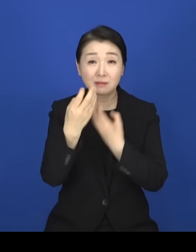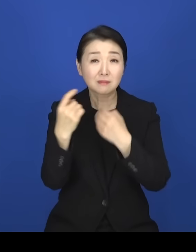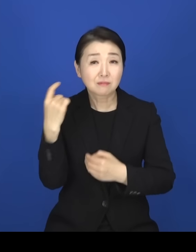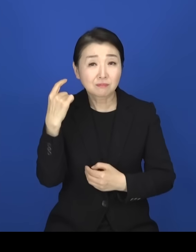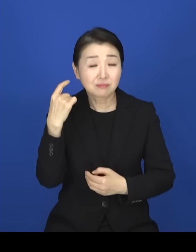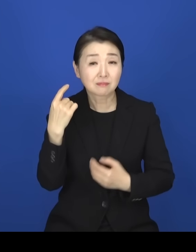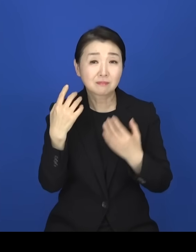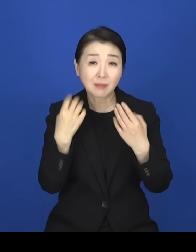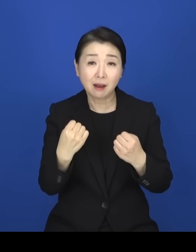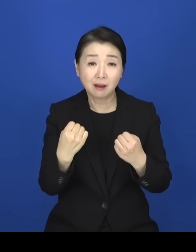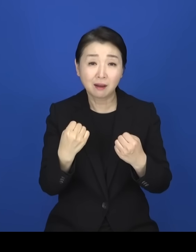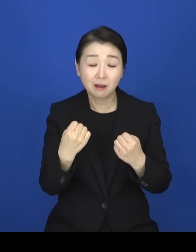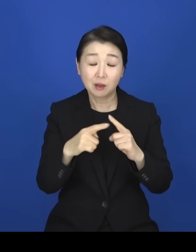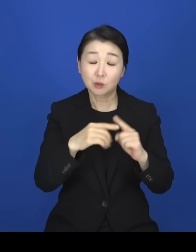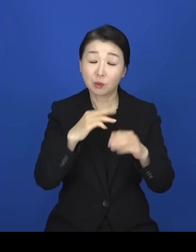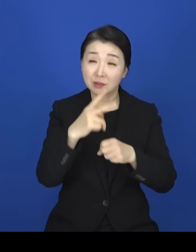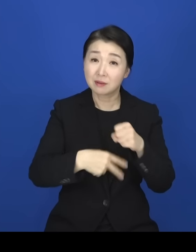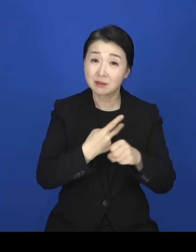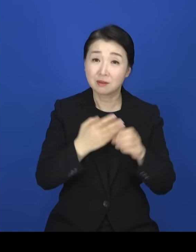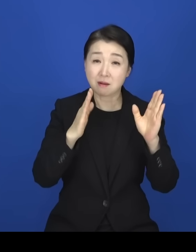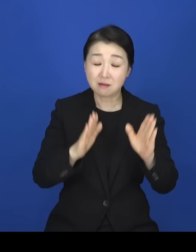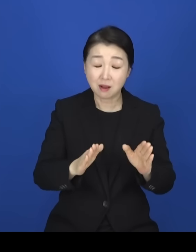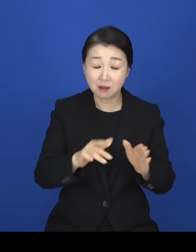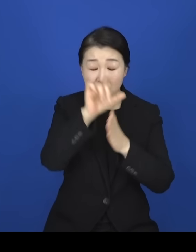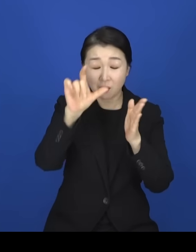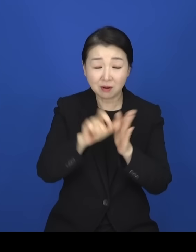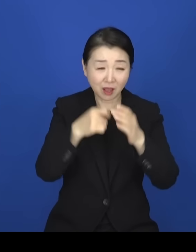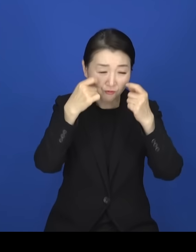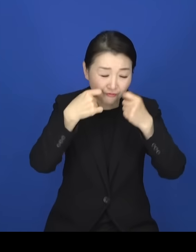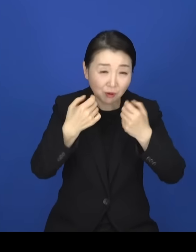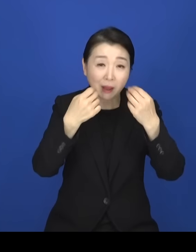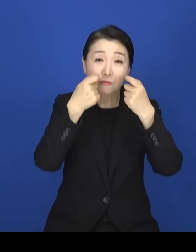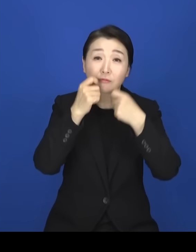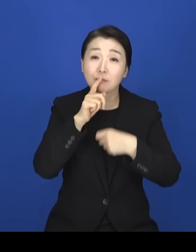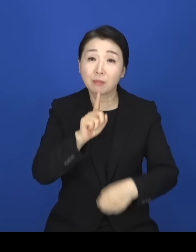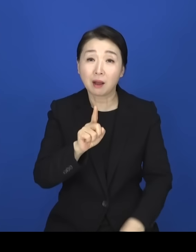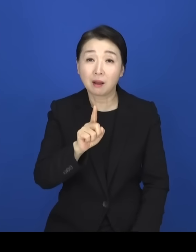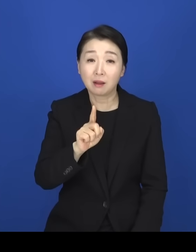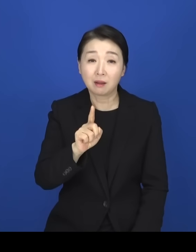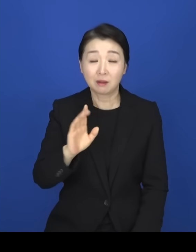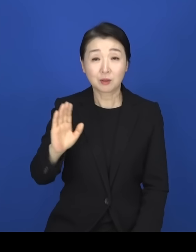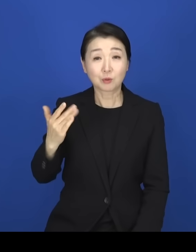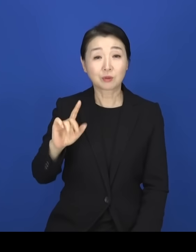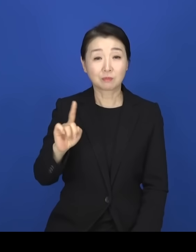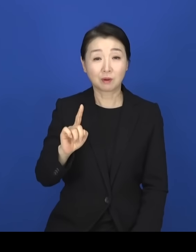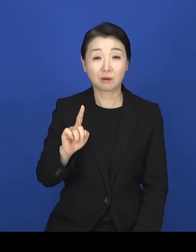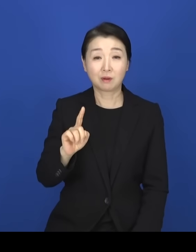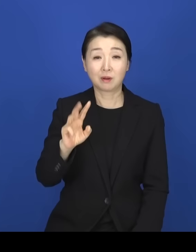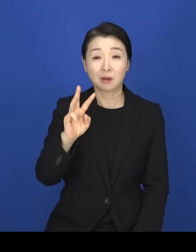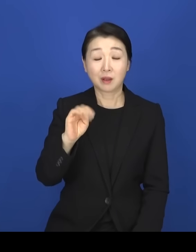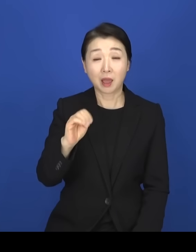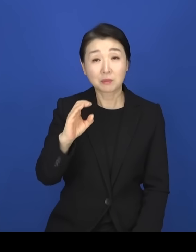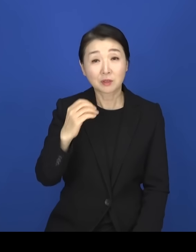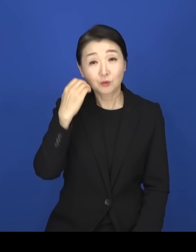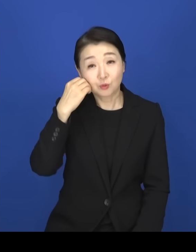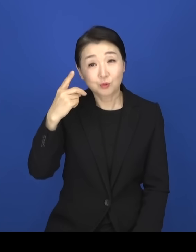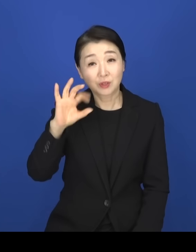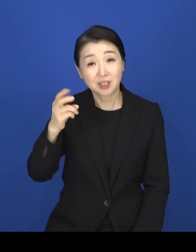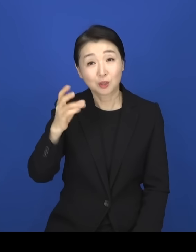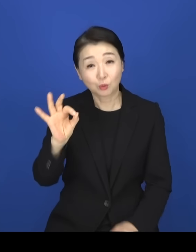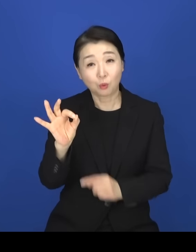들었어요. 교회에서 한 2년 동안 평생 울 눈물을 다 쏟는다고. 최근에 제가 네. 그 MC 딩동이라는 후배가 네.